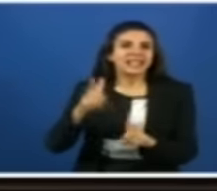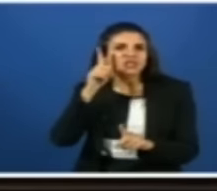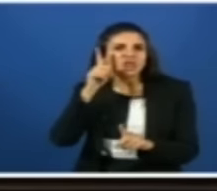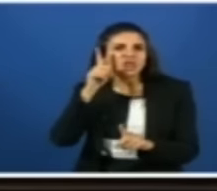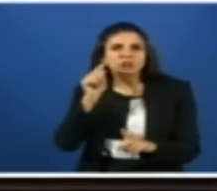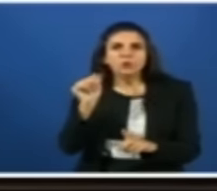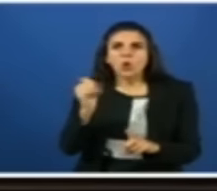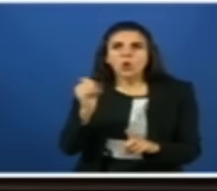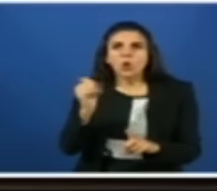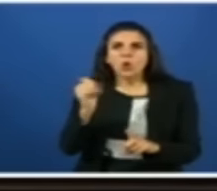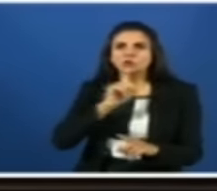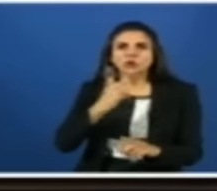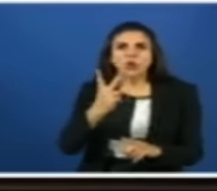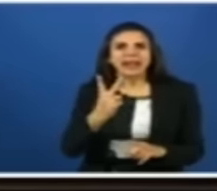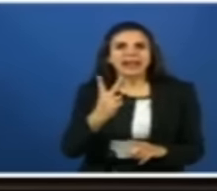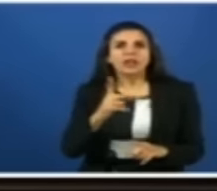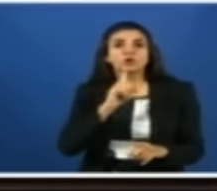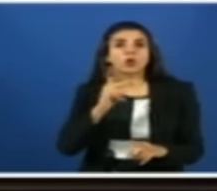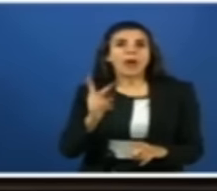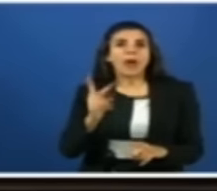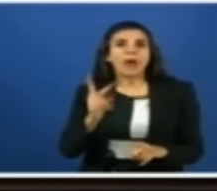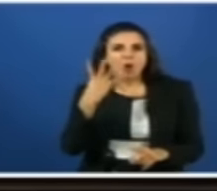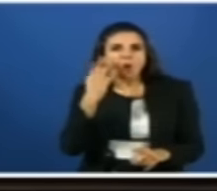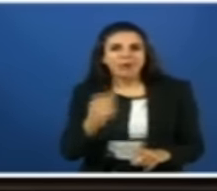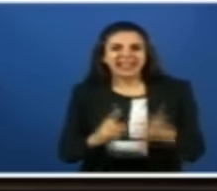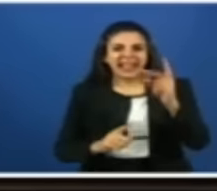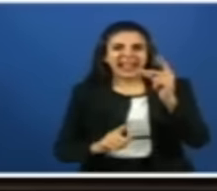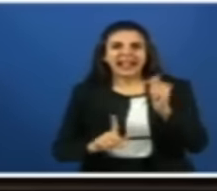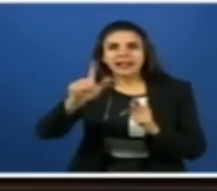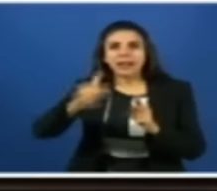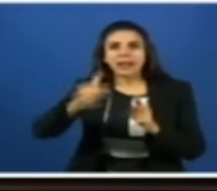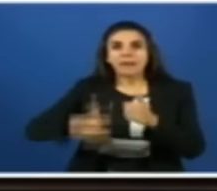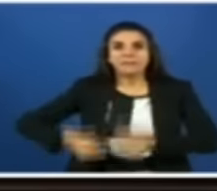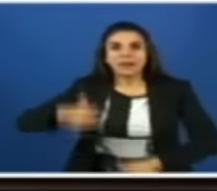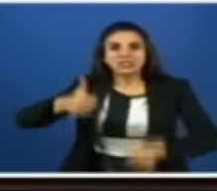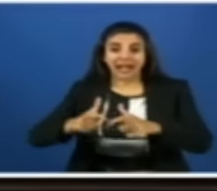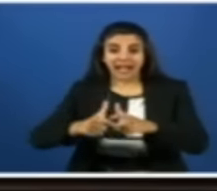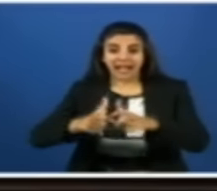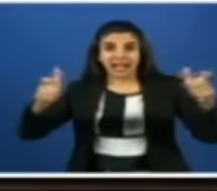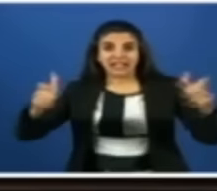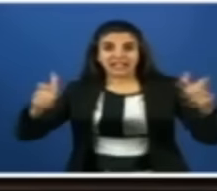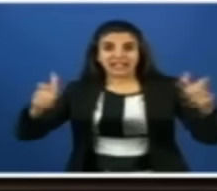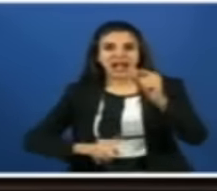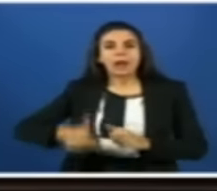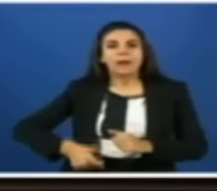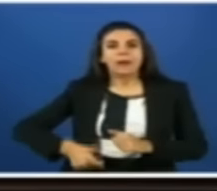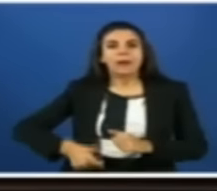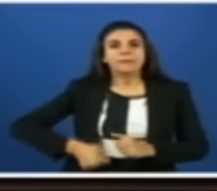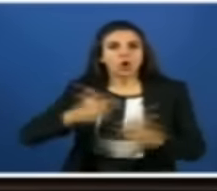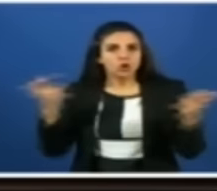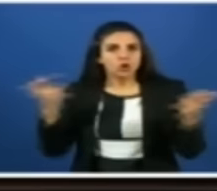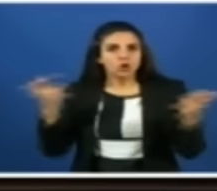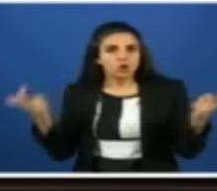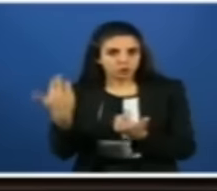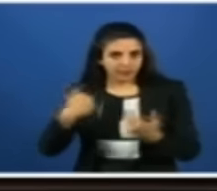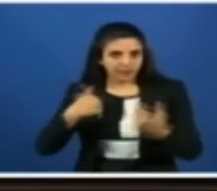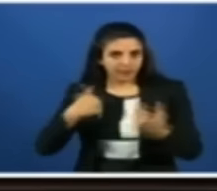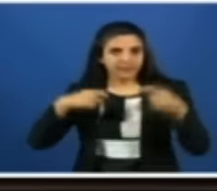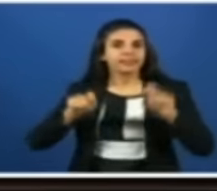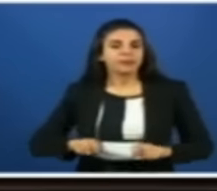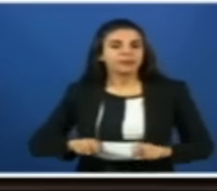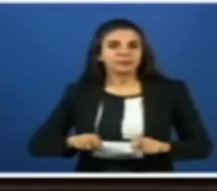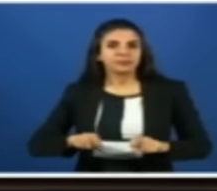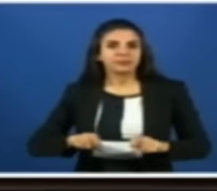112.si gerçekleştirilen il başkanları, genişletilmiş il başkanları toplantısını yaptık.